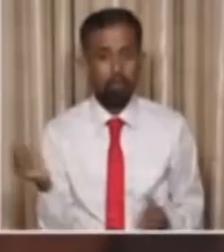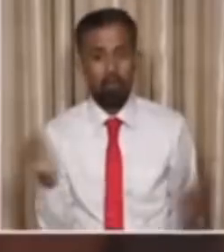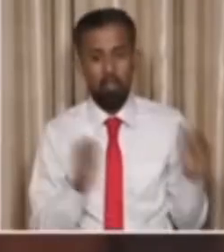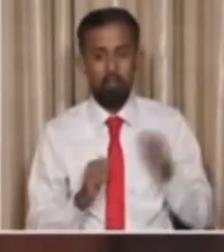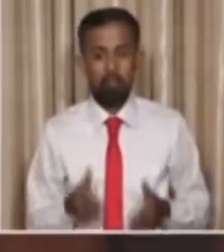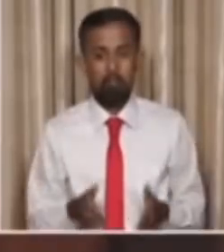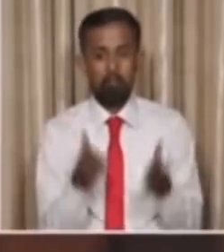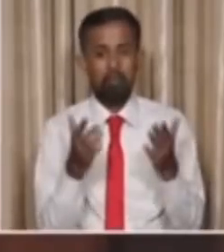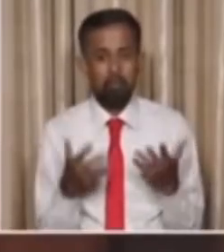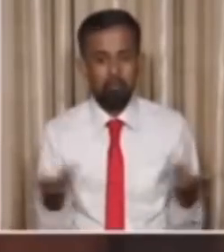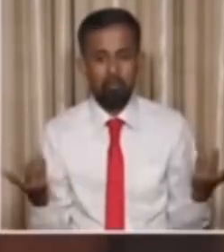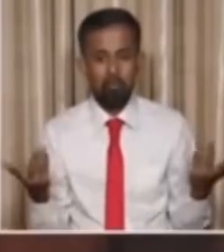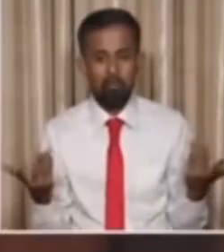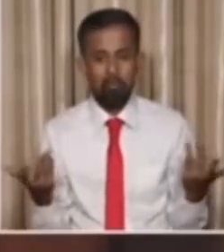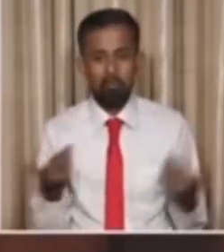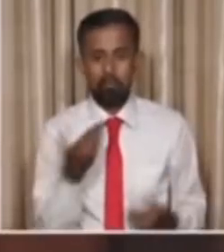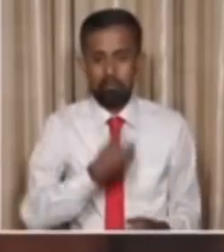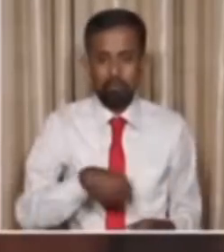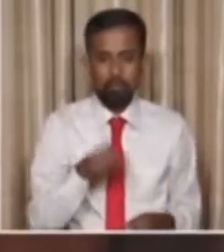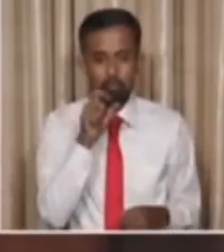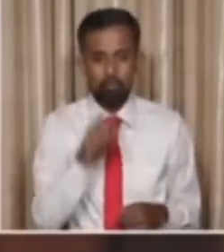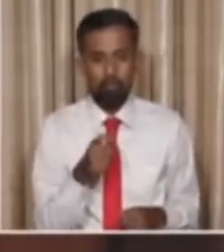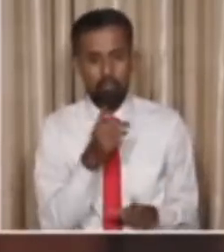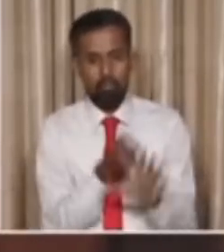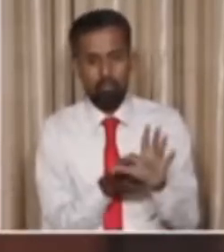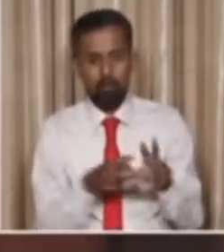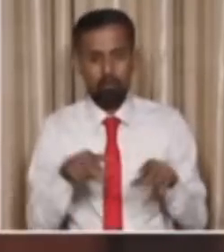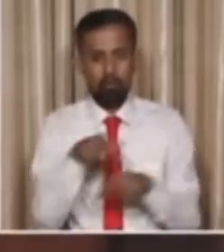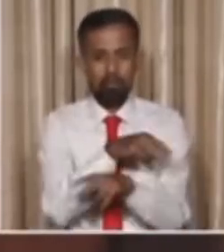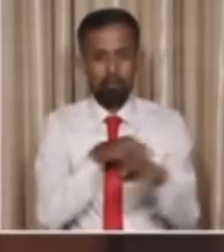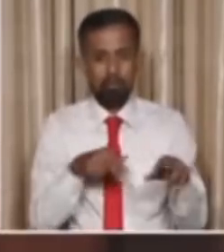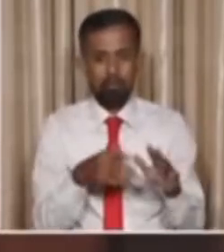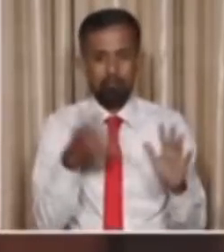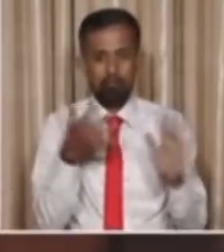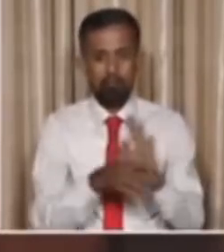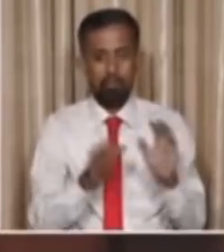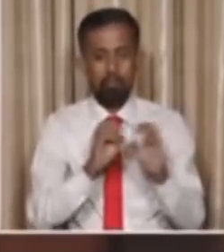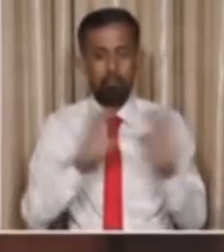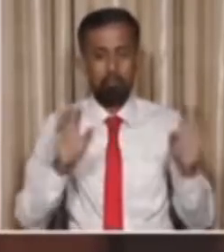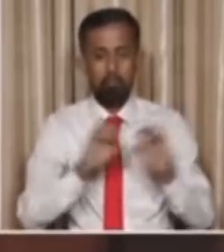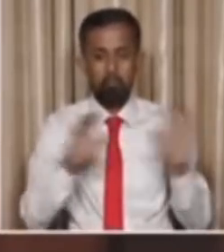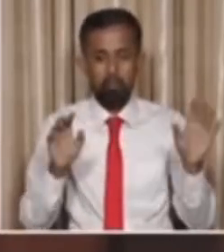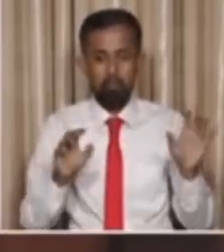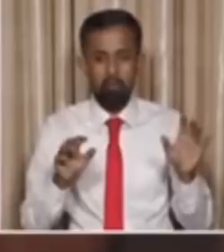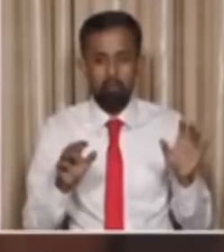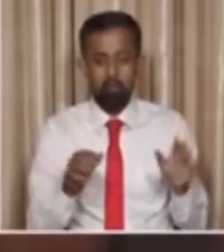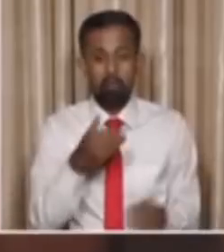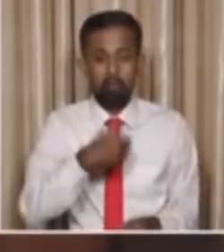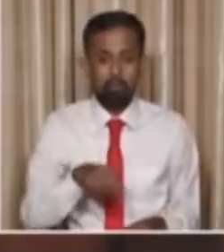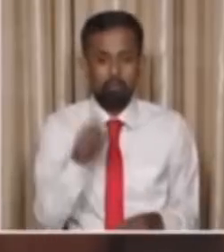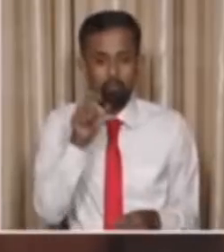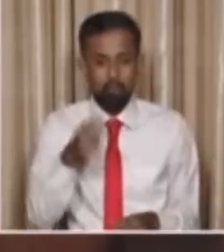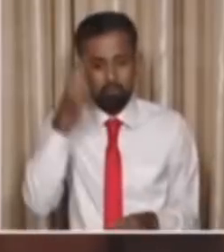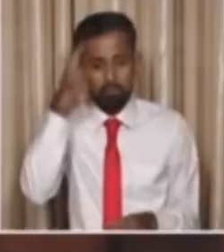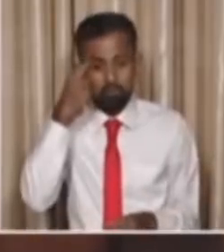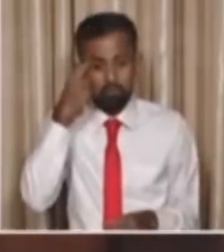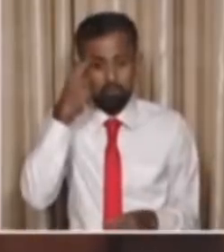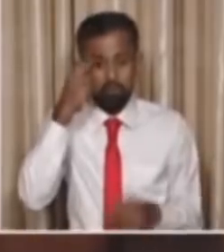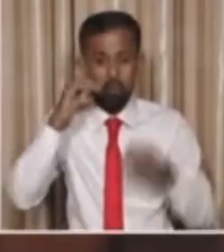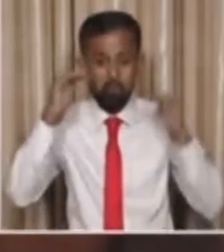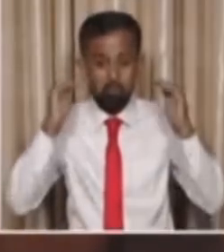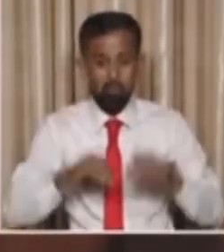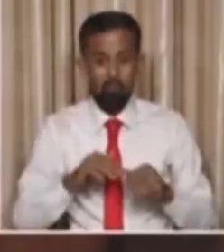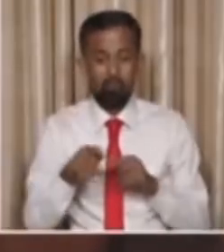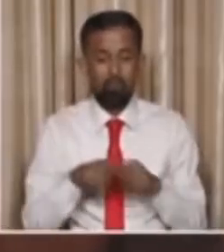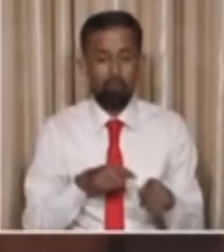යන්න වෙන දෙයක් නැති ක්‍රිකට් ක්‍රීඩකයෙක් තරුණ ක්‍රීඩකයෙක්ගේ හැසිරීම පිළිබඳව වැරදි ප්‍රවෘත්ති එළියට දාන එක ඒ ක්‍රිකට් ක්‍රීඩකයාගේ මානසිකත්වයේ කඩාවැටීමක්. ඉතින් ඒක